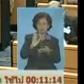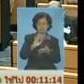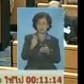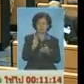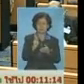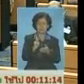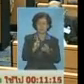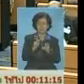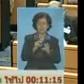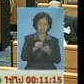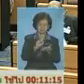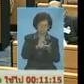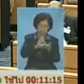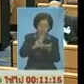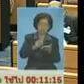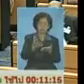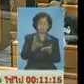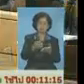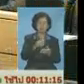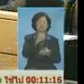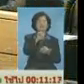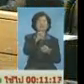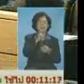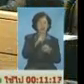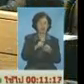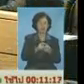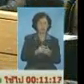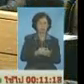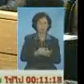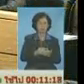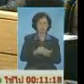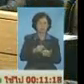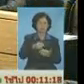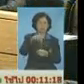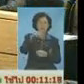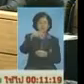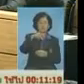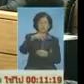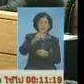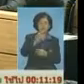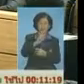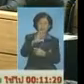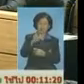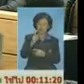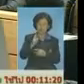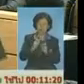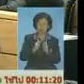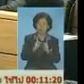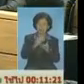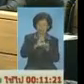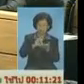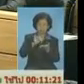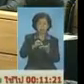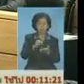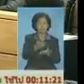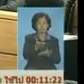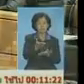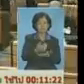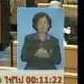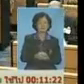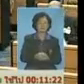อย่าลงนามเนี่ยผมถามท่านเฉลิมครับว่าพลตำรวจเอกวิเชียรพงษ์พจน์โพธิ์ศรีจะกล้าเซ็นไหมครับไม่กล้าหรอกครับท่านประธาน